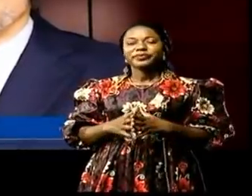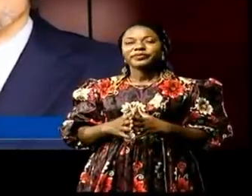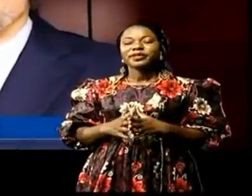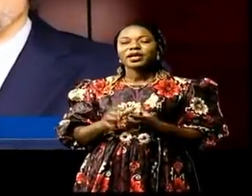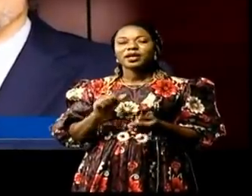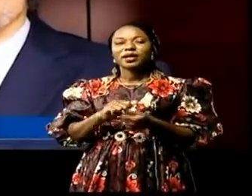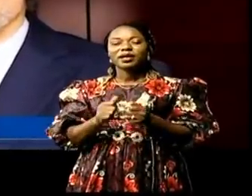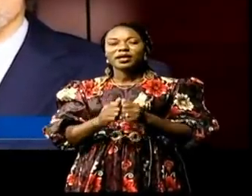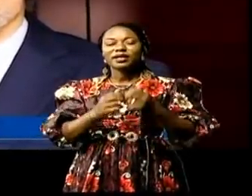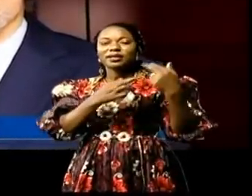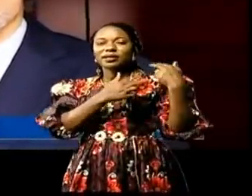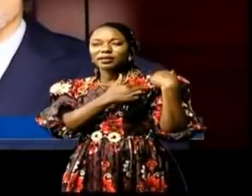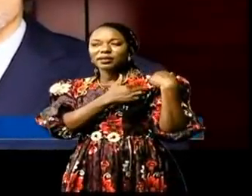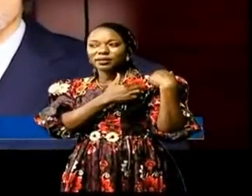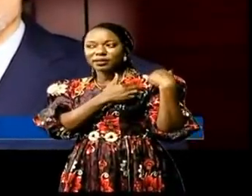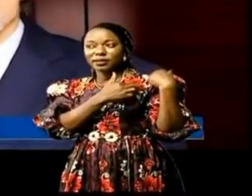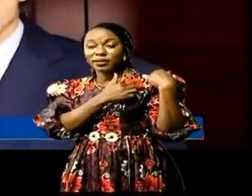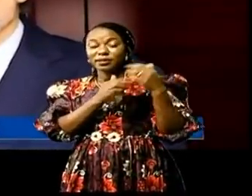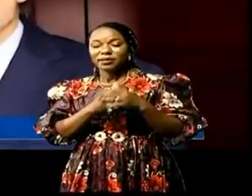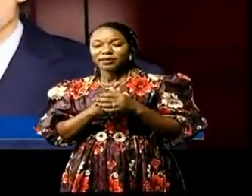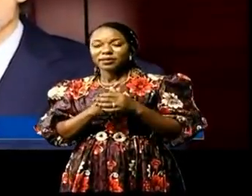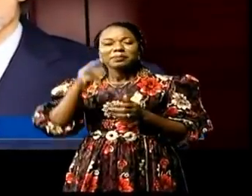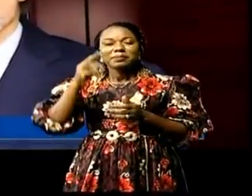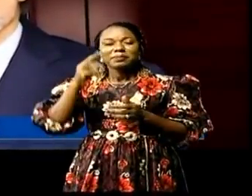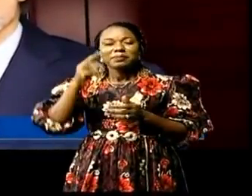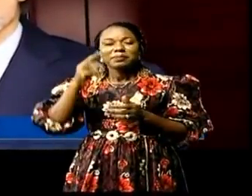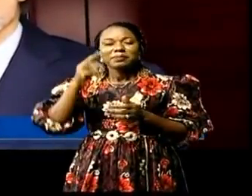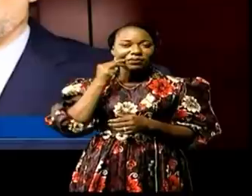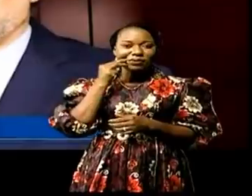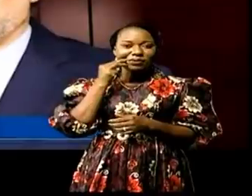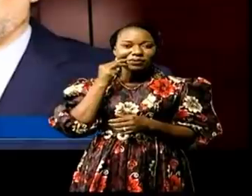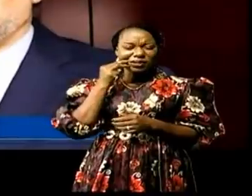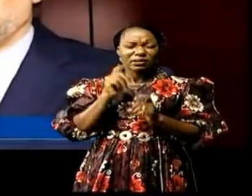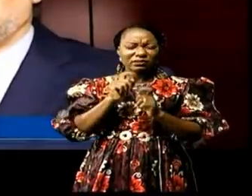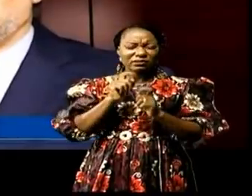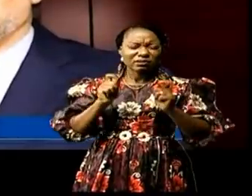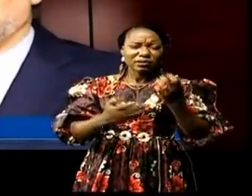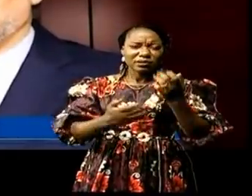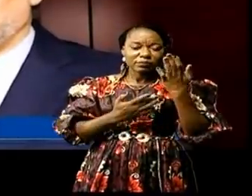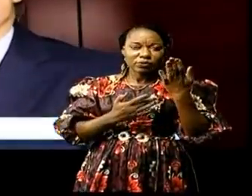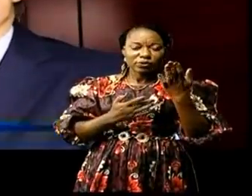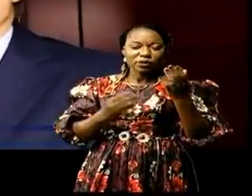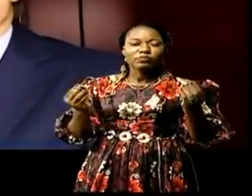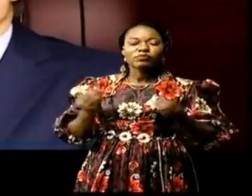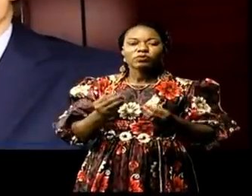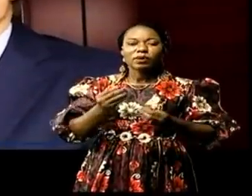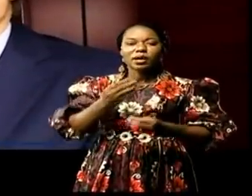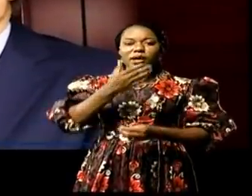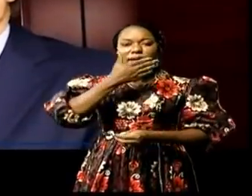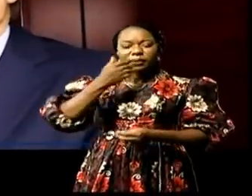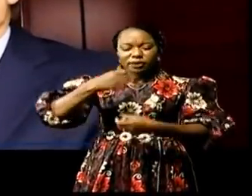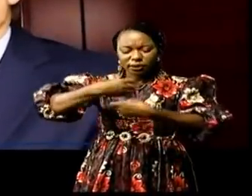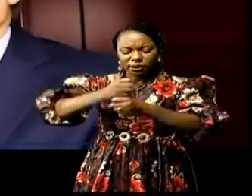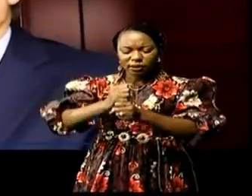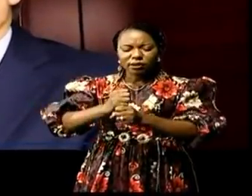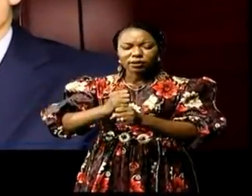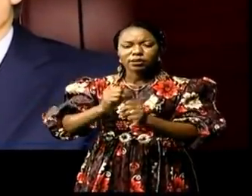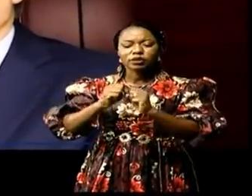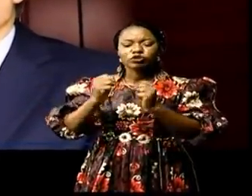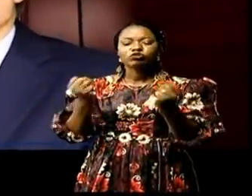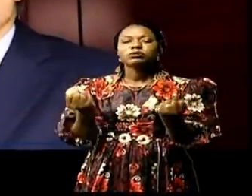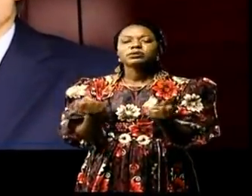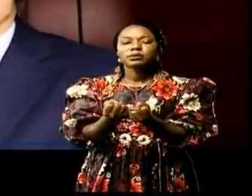la responsabilité de son excellence, monsieur le ministre, c'est un secteur très important dans le but de créer les emplois et